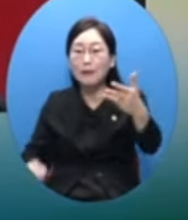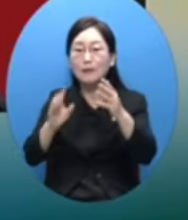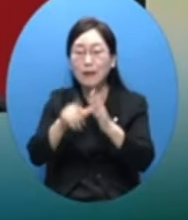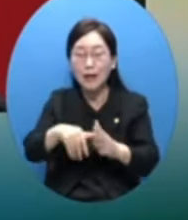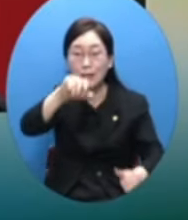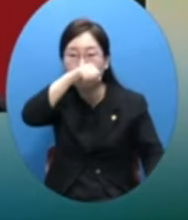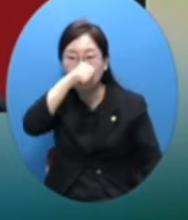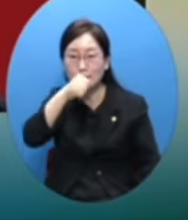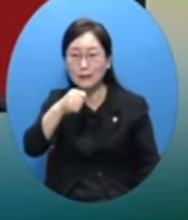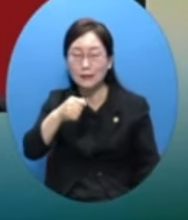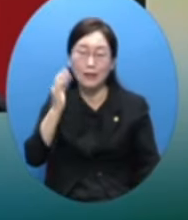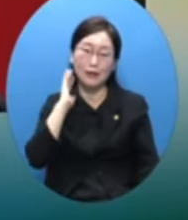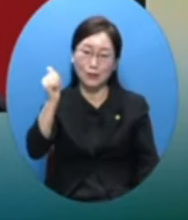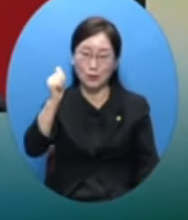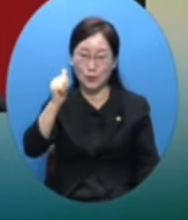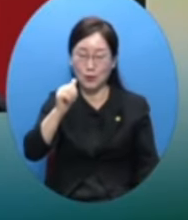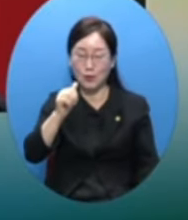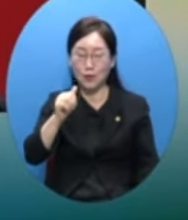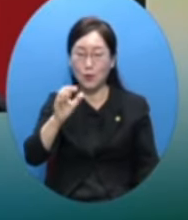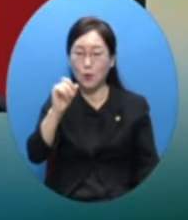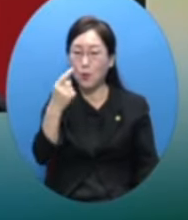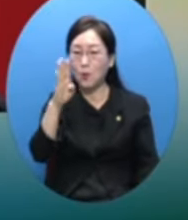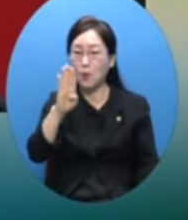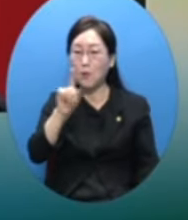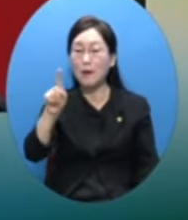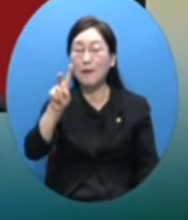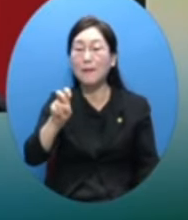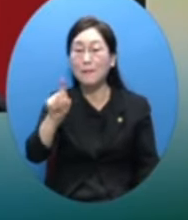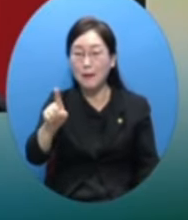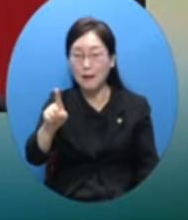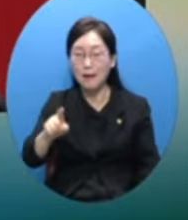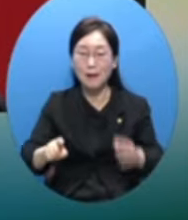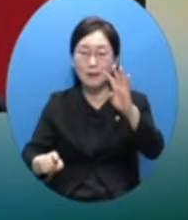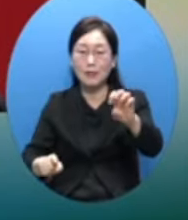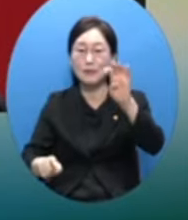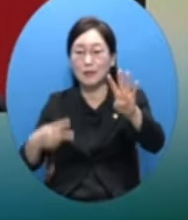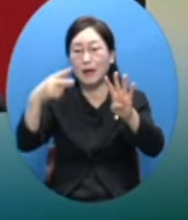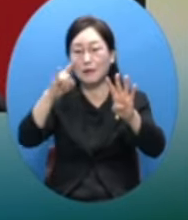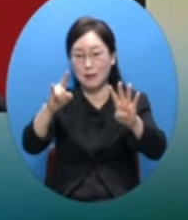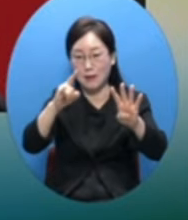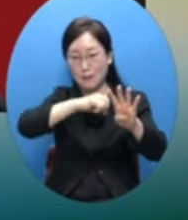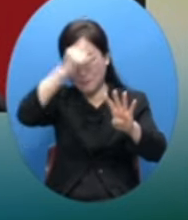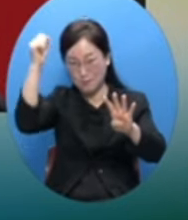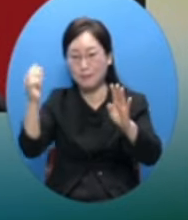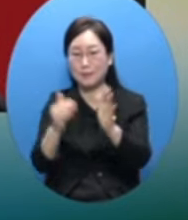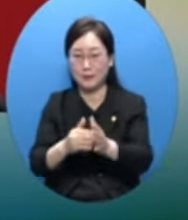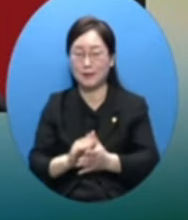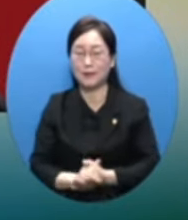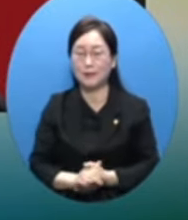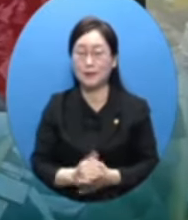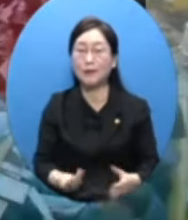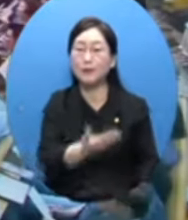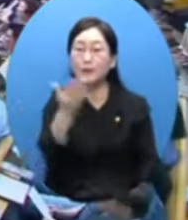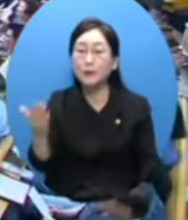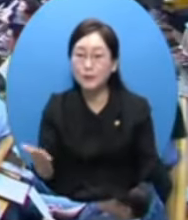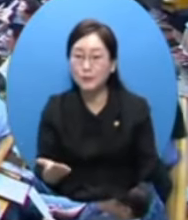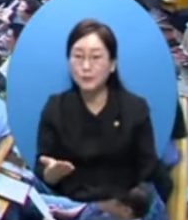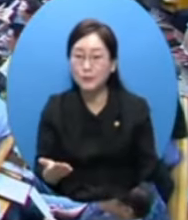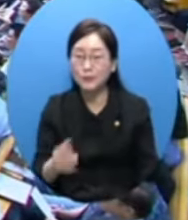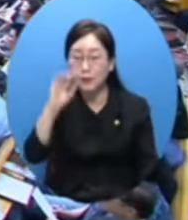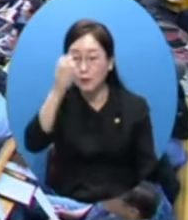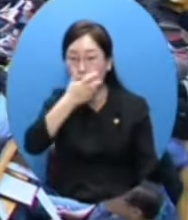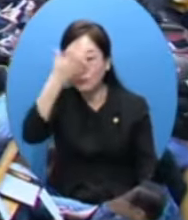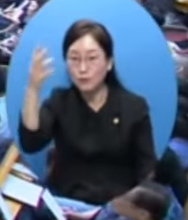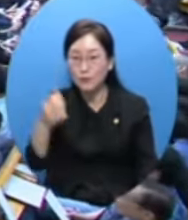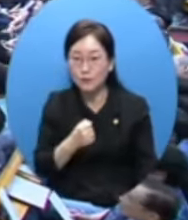흑인 대통령인 보락 오바마 대통령이 44대 대통령으로 당선되었습니다. 여러분 거룩한 꿈을